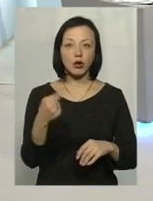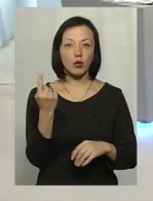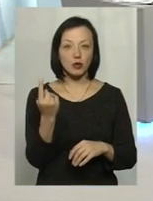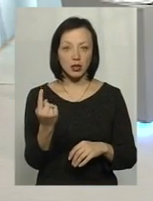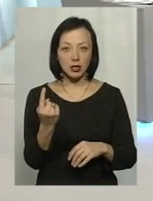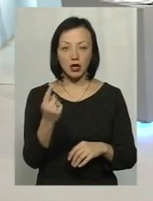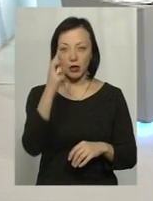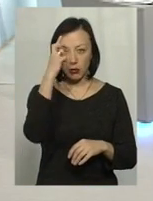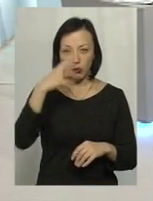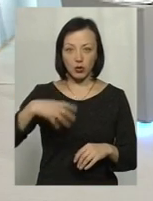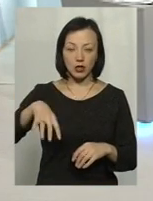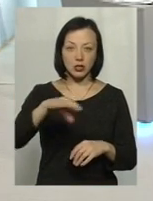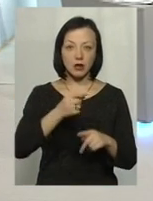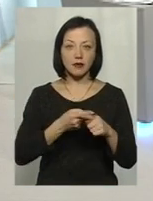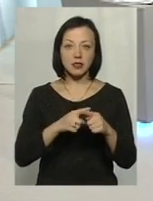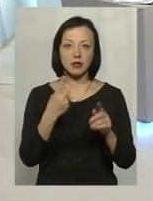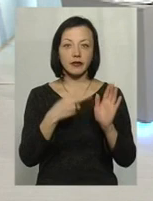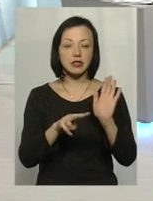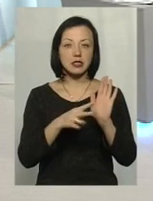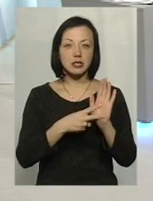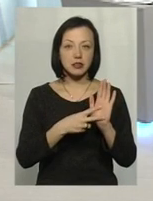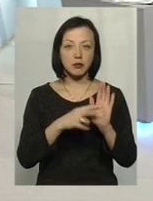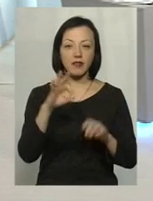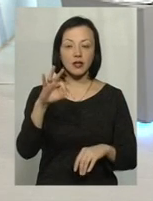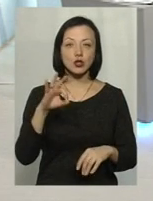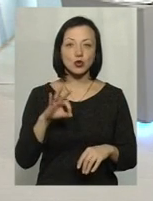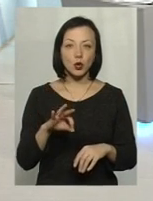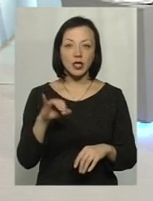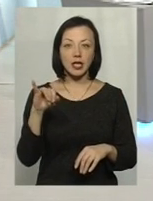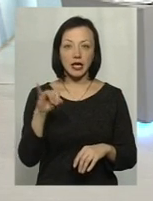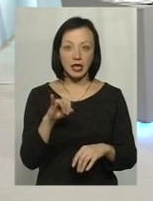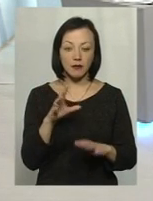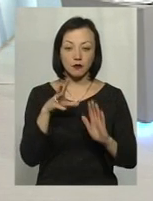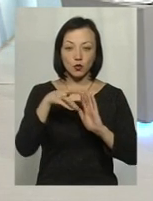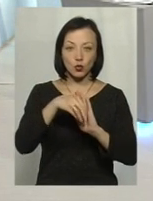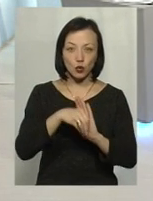37,1%. По державі цей показник складає 27%. І в структурі